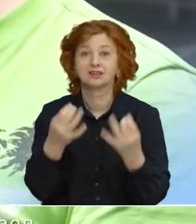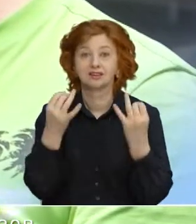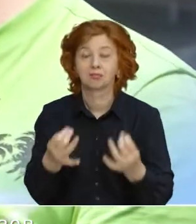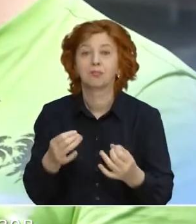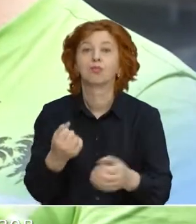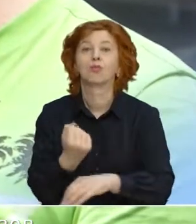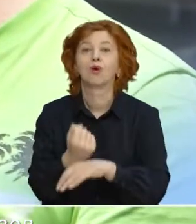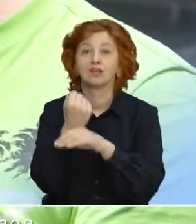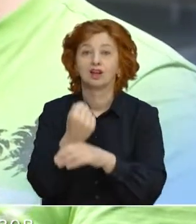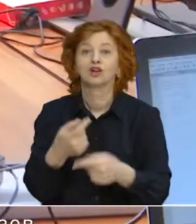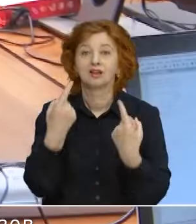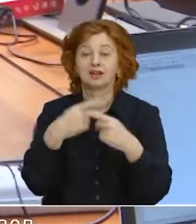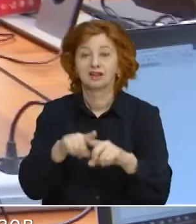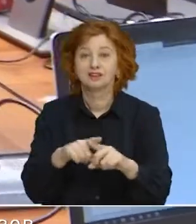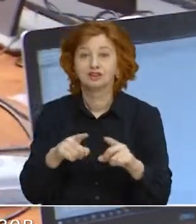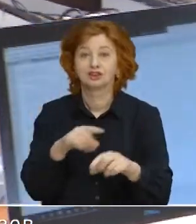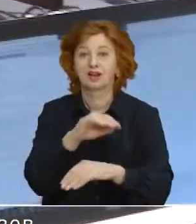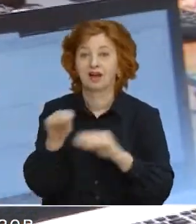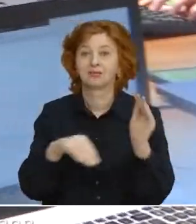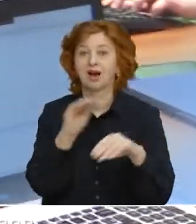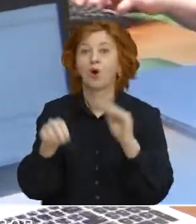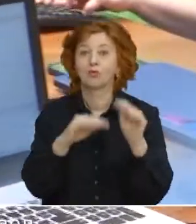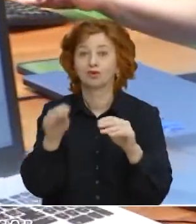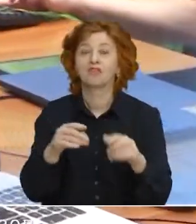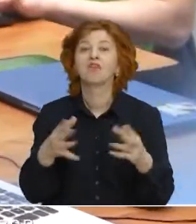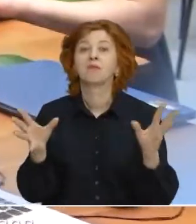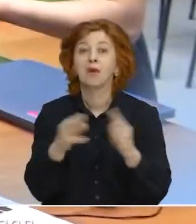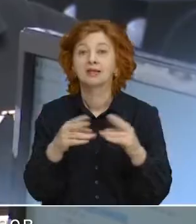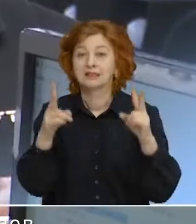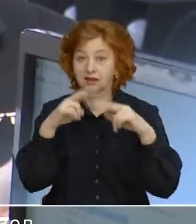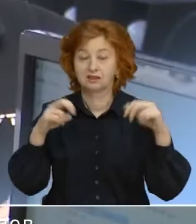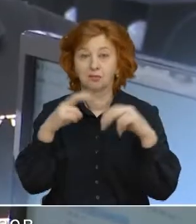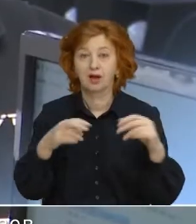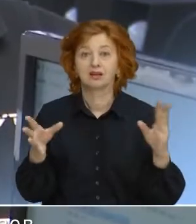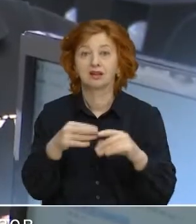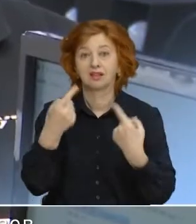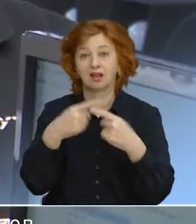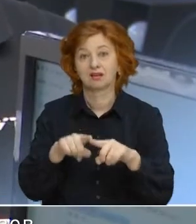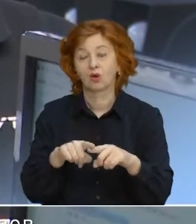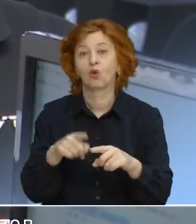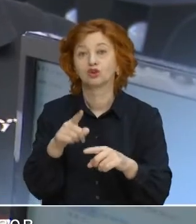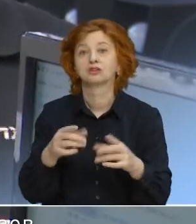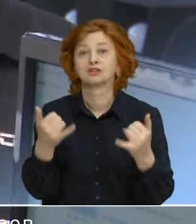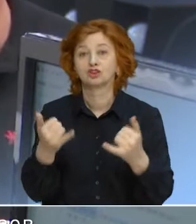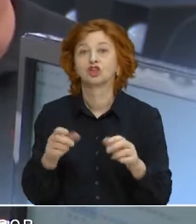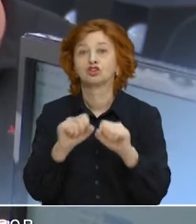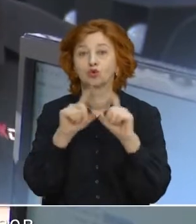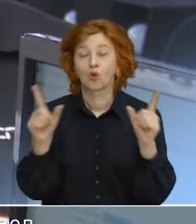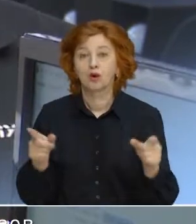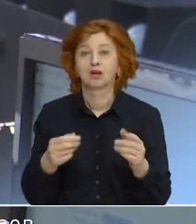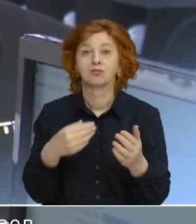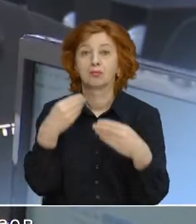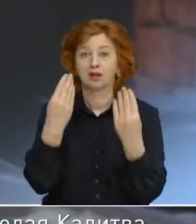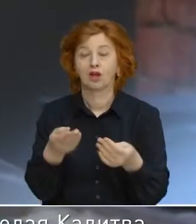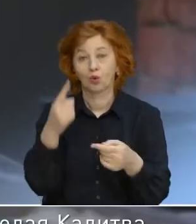поддержку для технической подготовки спутника. Вместе с экспертами Центра космических технологий «Арктурус» школьники соберут